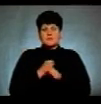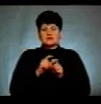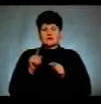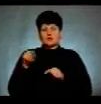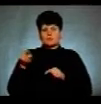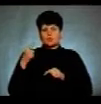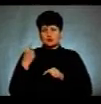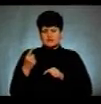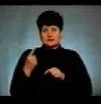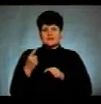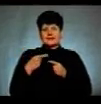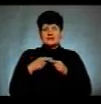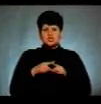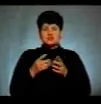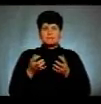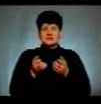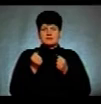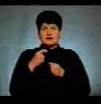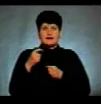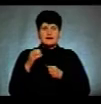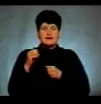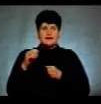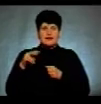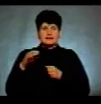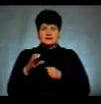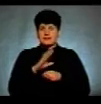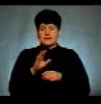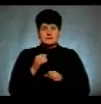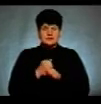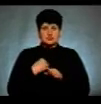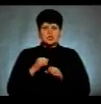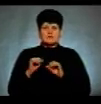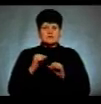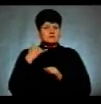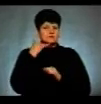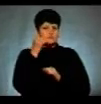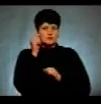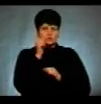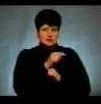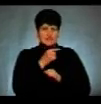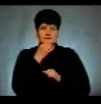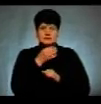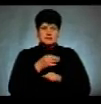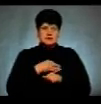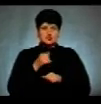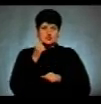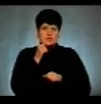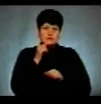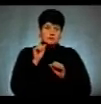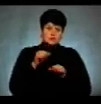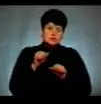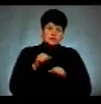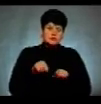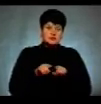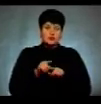Рівному, каже, технічна підтримка e-health не працює. В дану хвилину наша керівниця зателефонувала туди і нам сказали, що завтра, можливо,